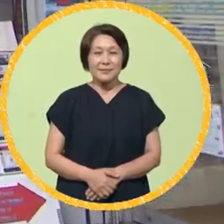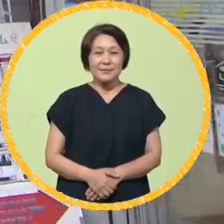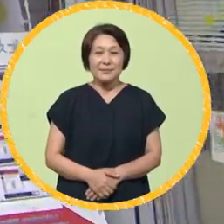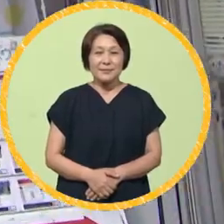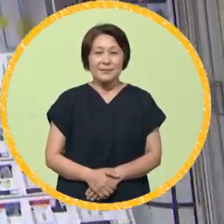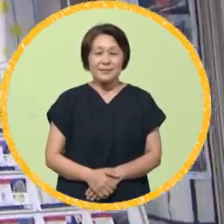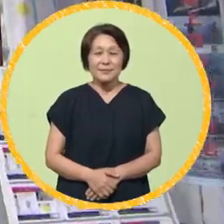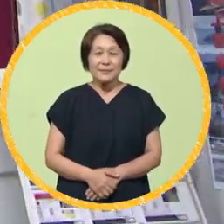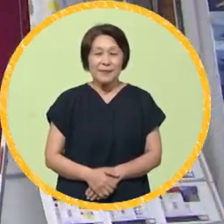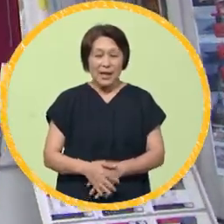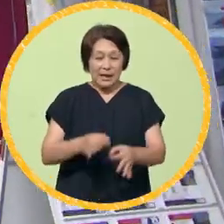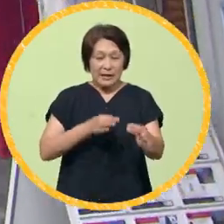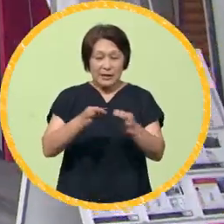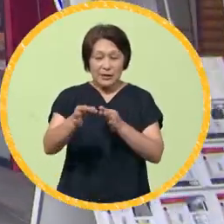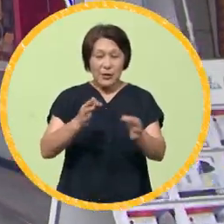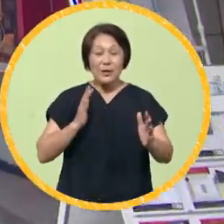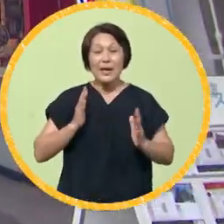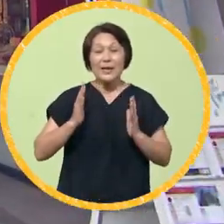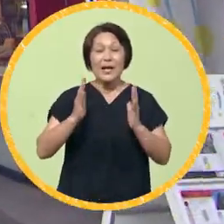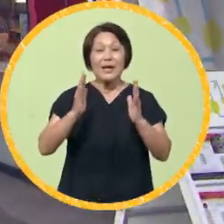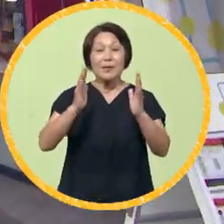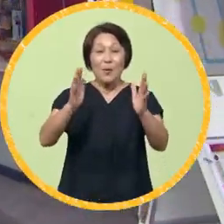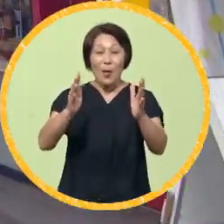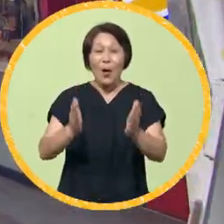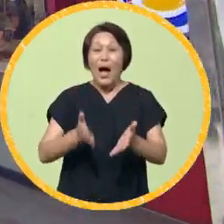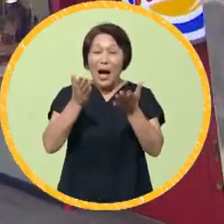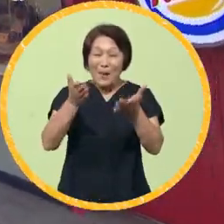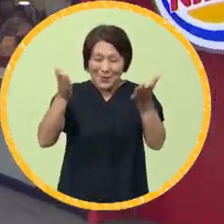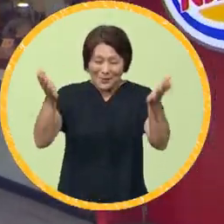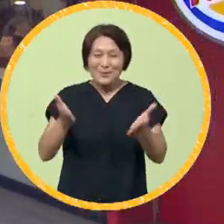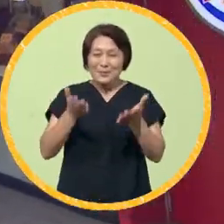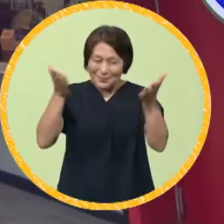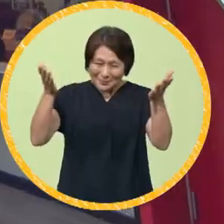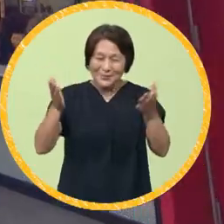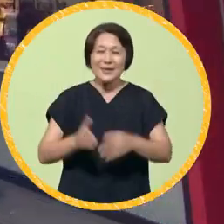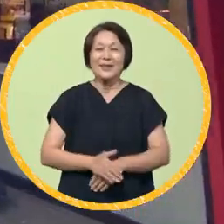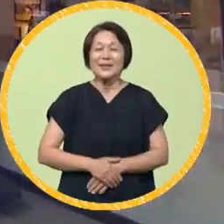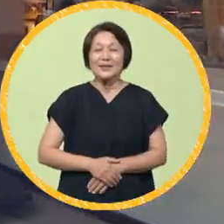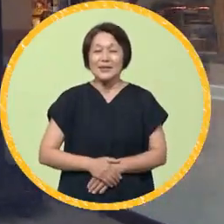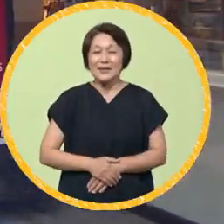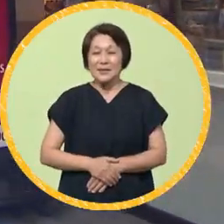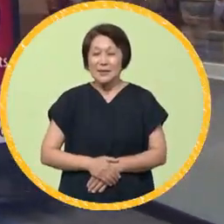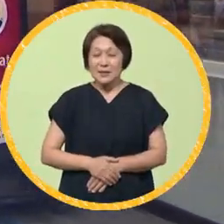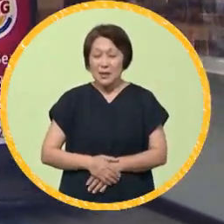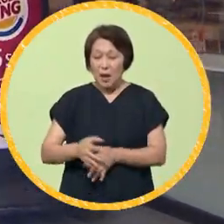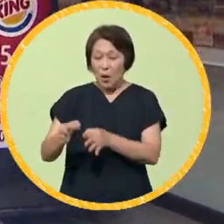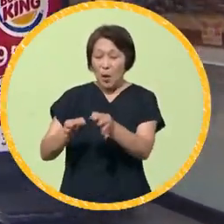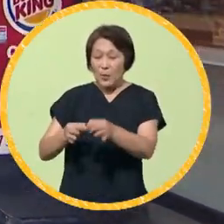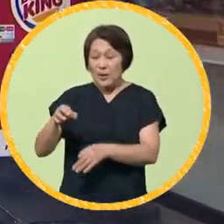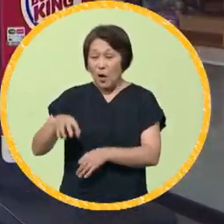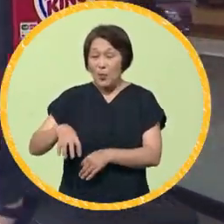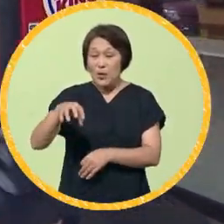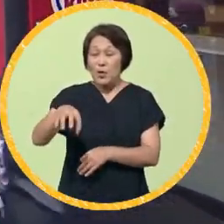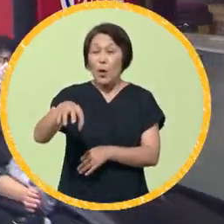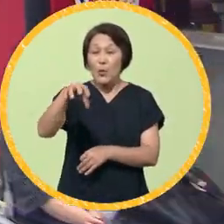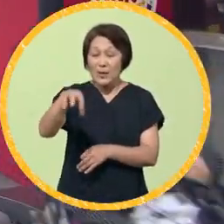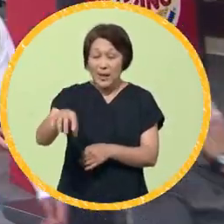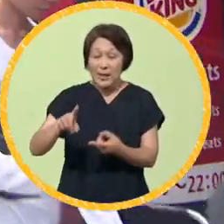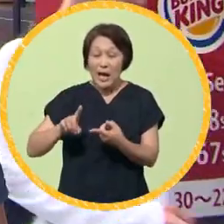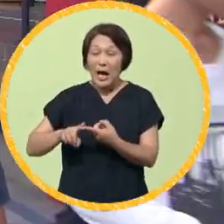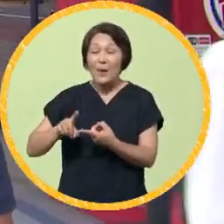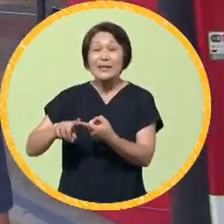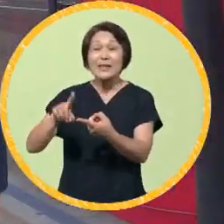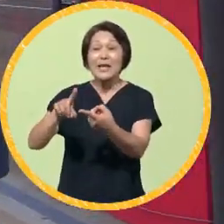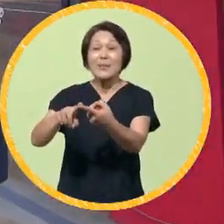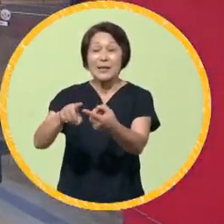うん、やっぱ商店街もより華やかになりますね。 そうなんですよ、はい、商店街1店舗1店舗がもうワンピースに染まってる感じになります